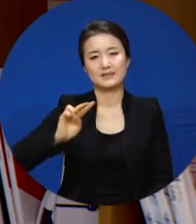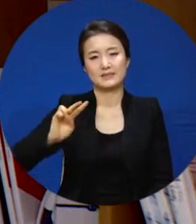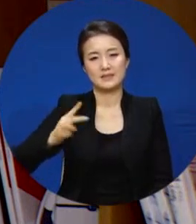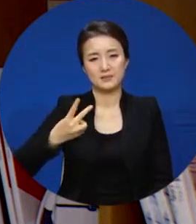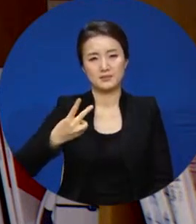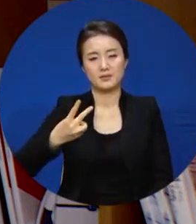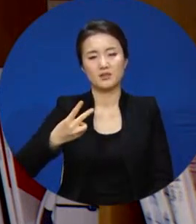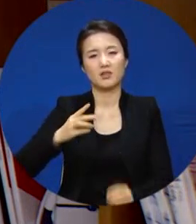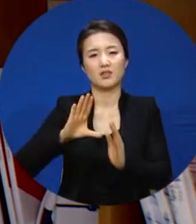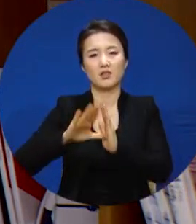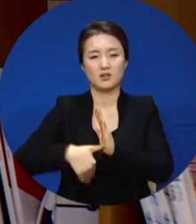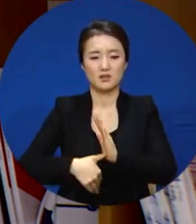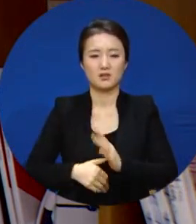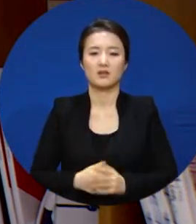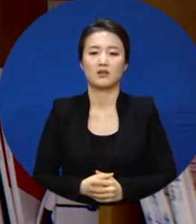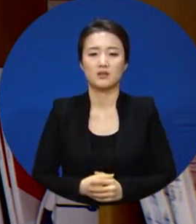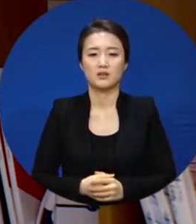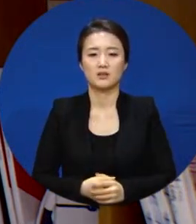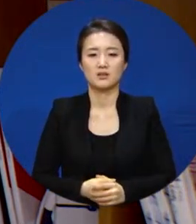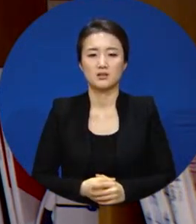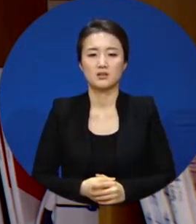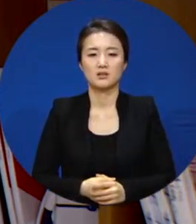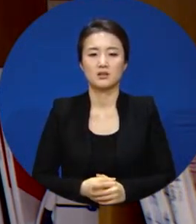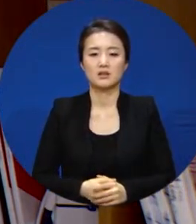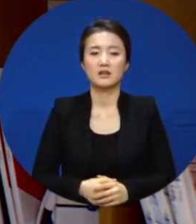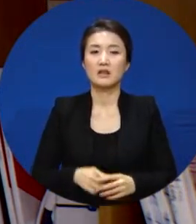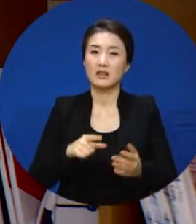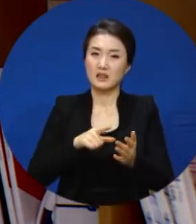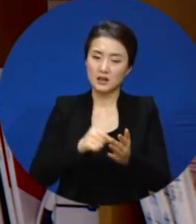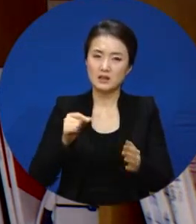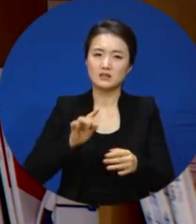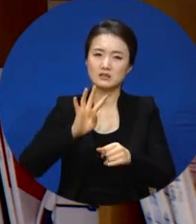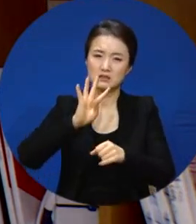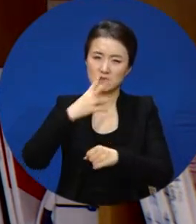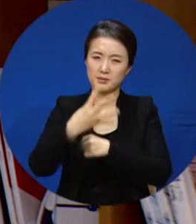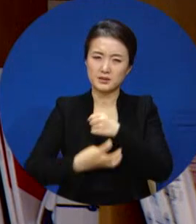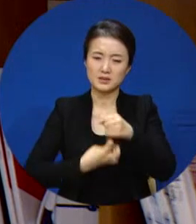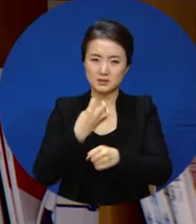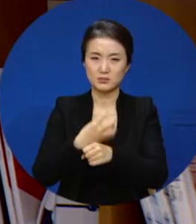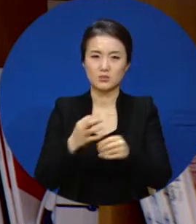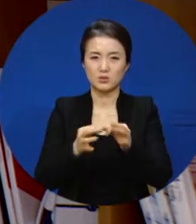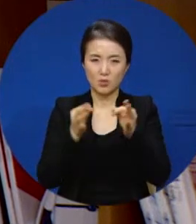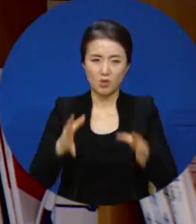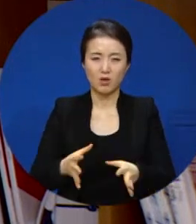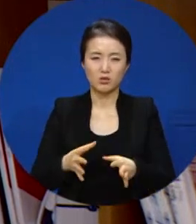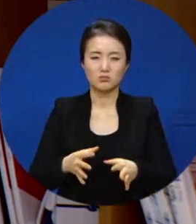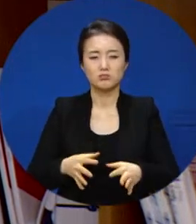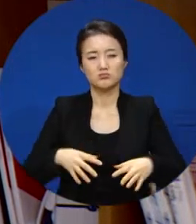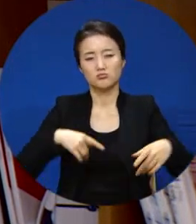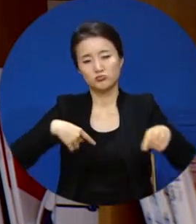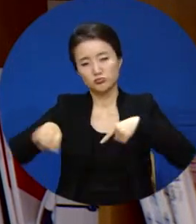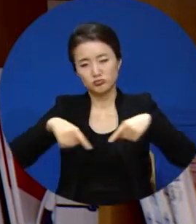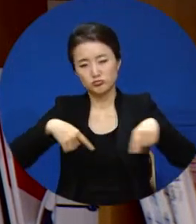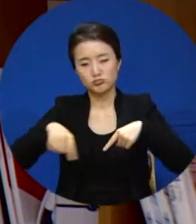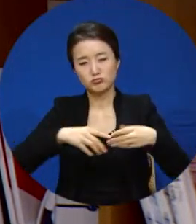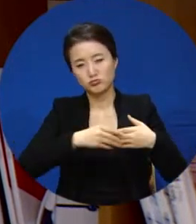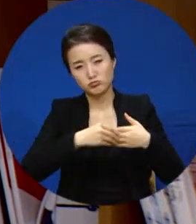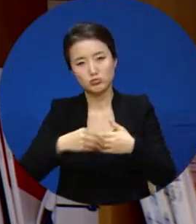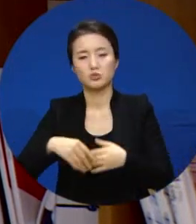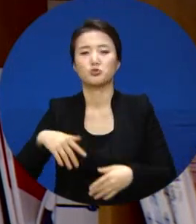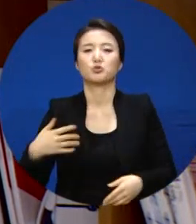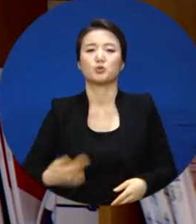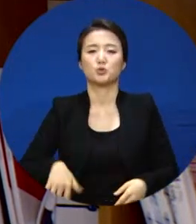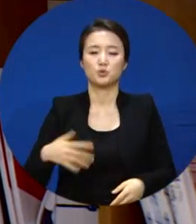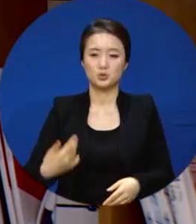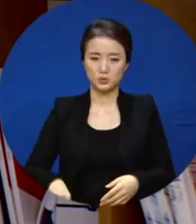만들어져 가지고 기원 오이 배 20년까지 무려 440 년 동안은 중국을 지배하는 거죠 최장기 왕조 야